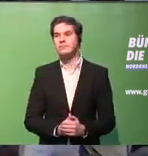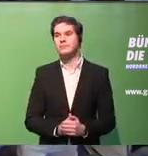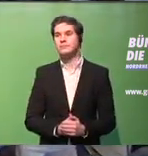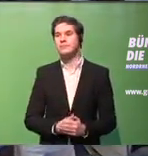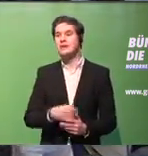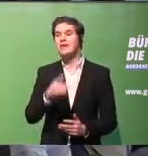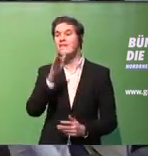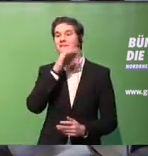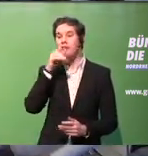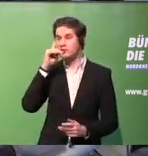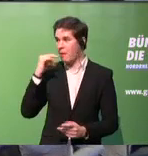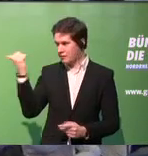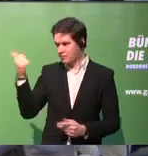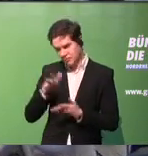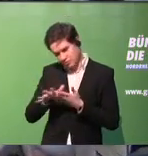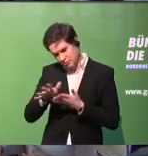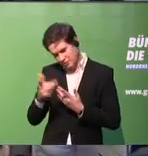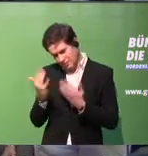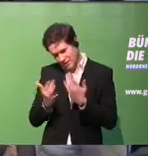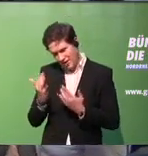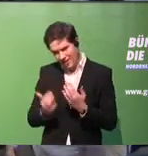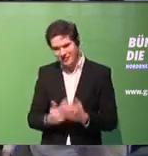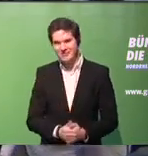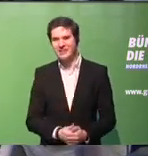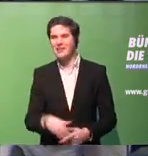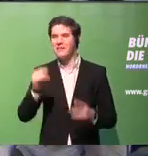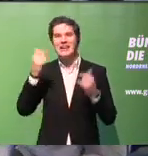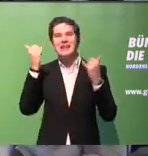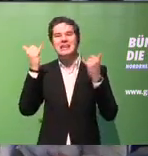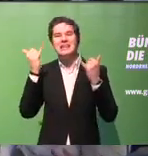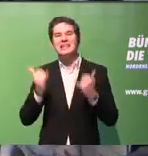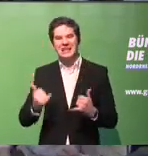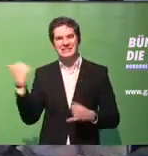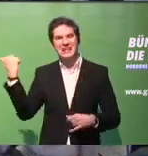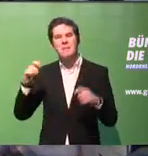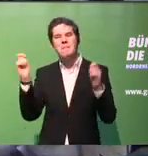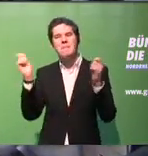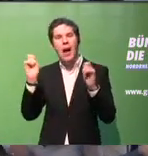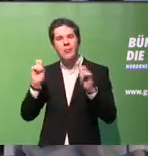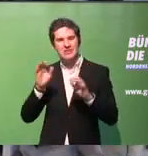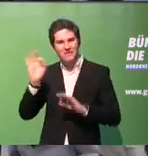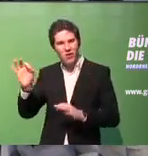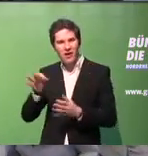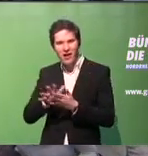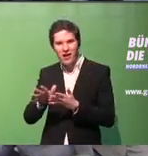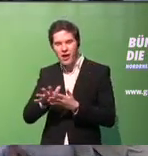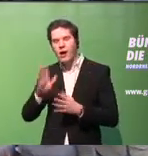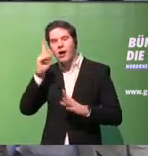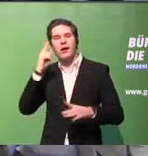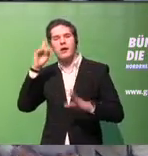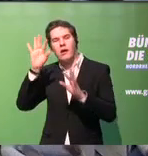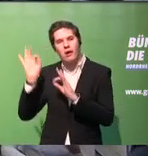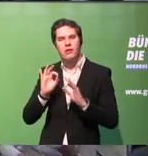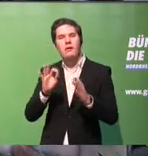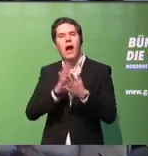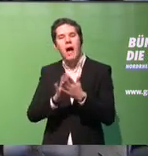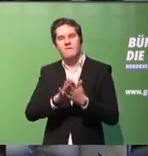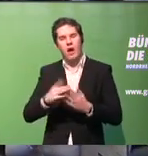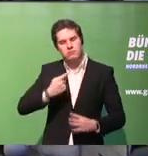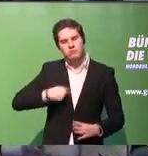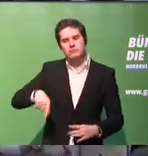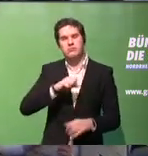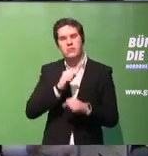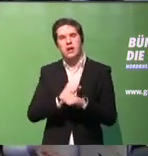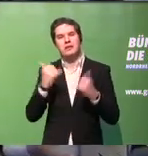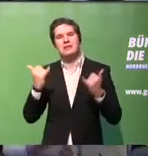viel Spaß beim Auszählen. Diese Auszählpause wollen wir gerne dafür nutzen, euch auf